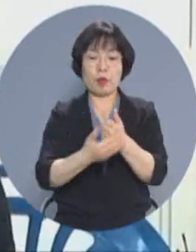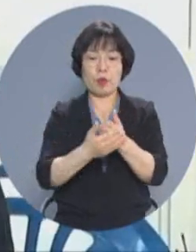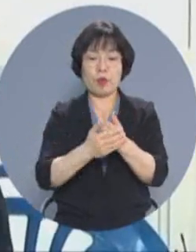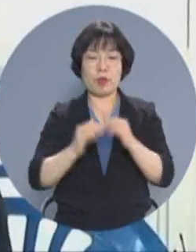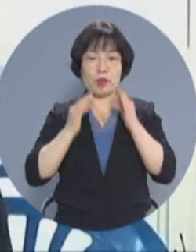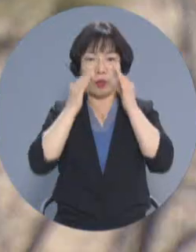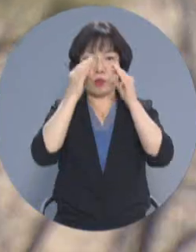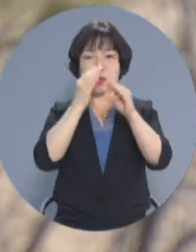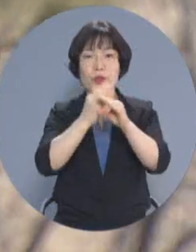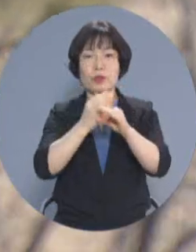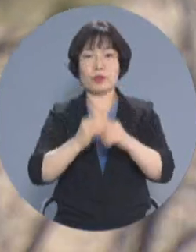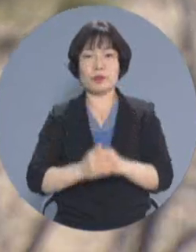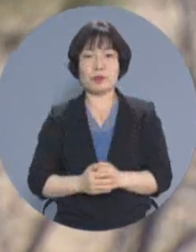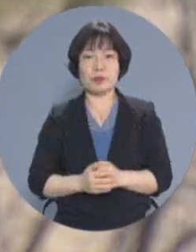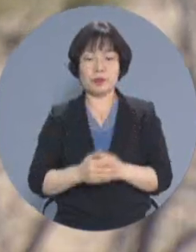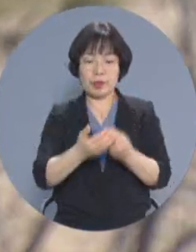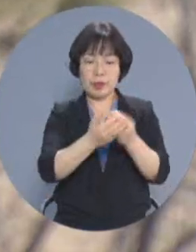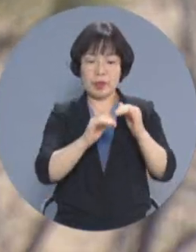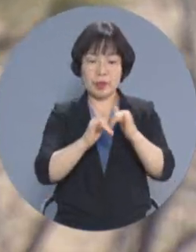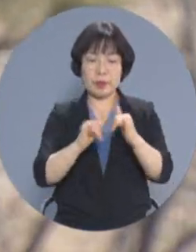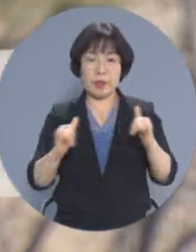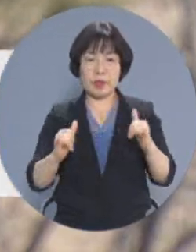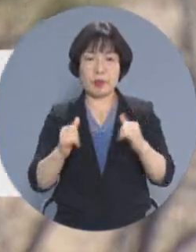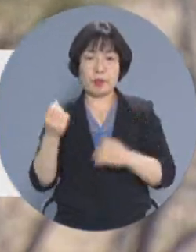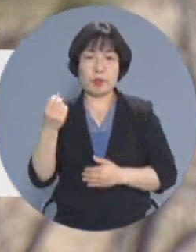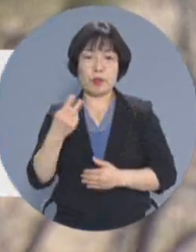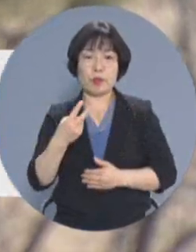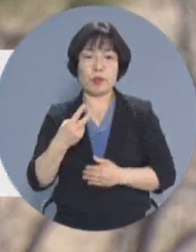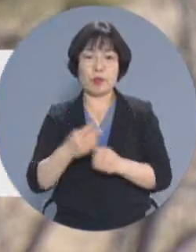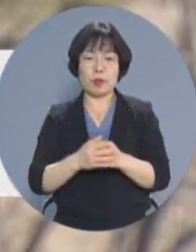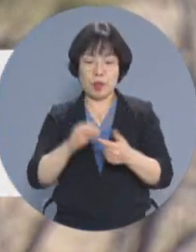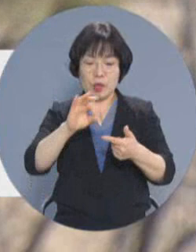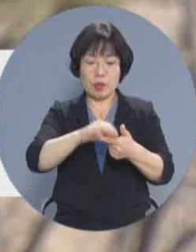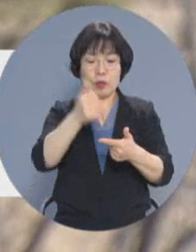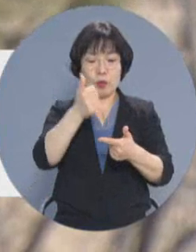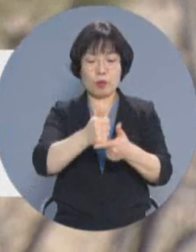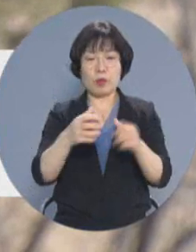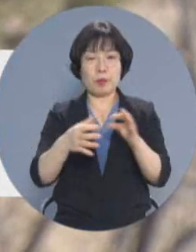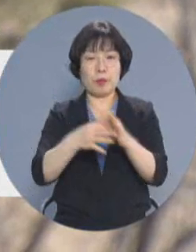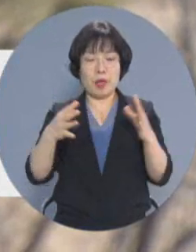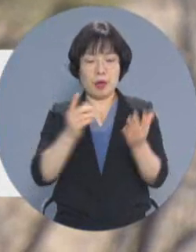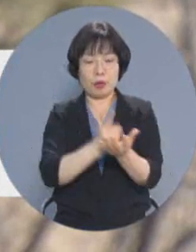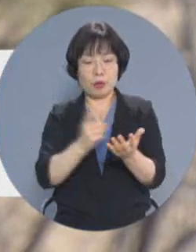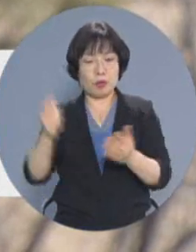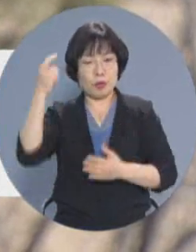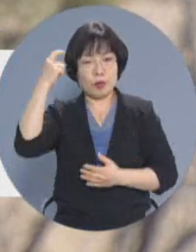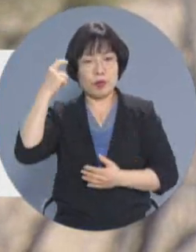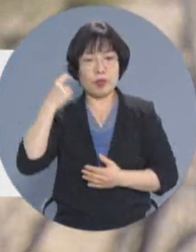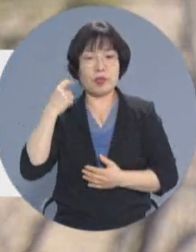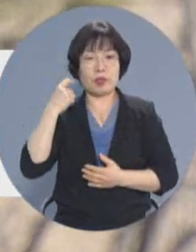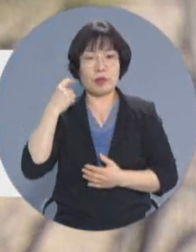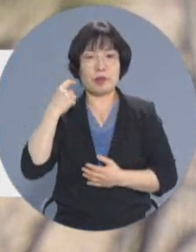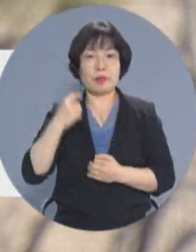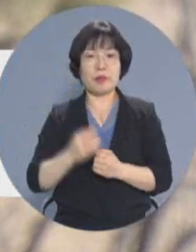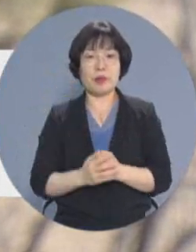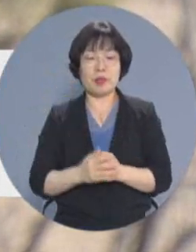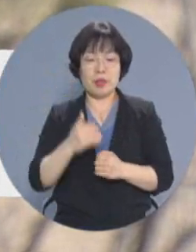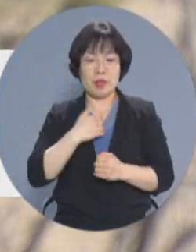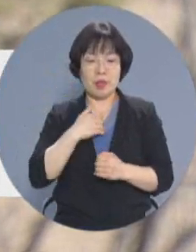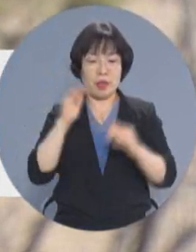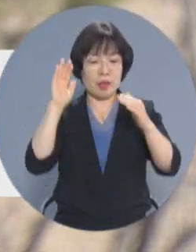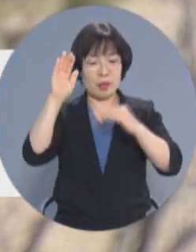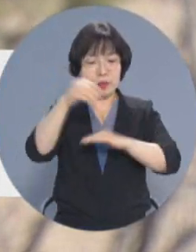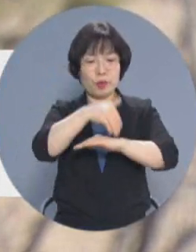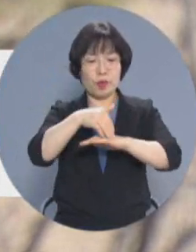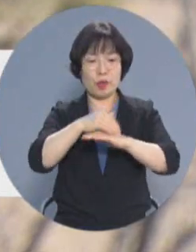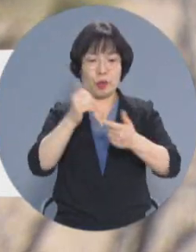있습니다. 도서지역 주민들이 뭐 이건 영호남 가리지 않고 항상 소외받는다는 그런 인상이 있는데 저희는 앞으로